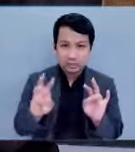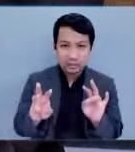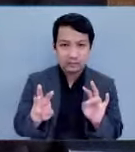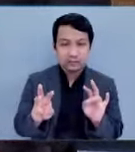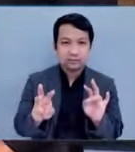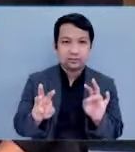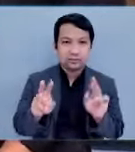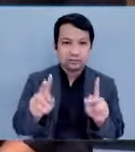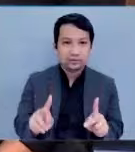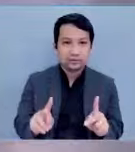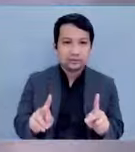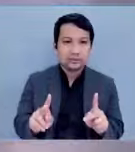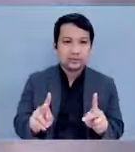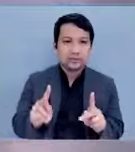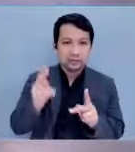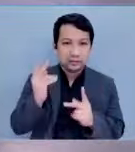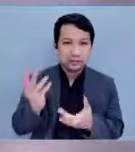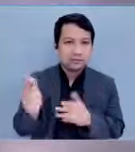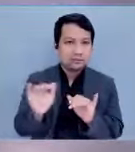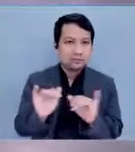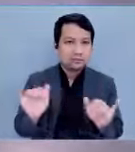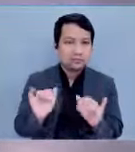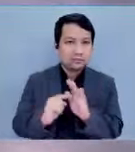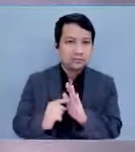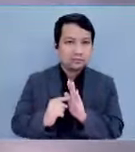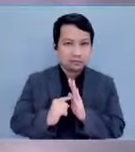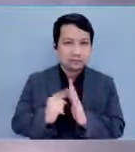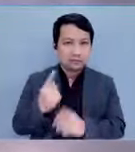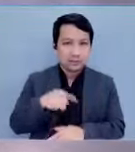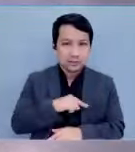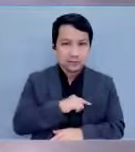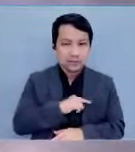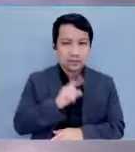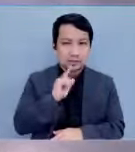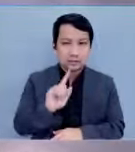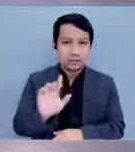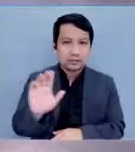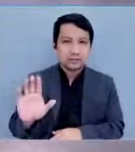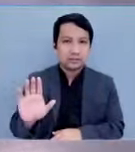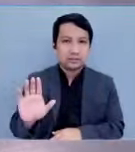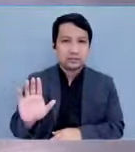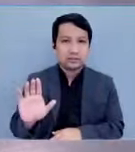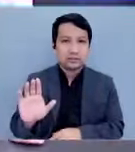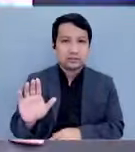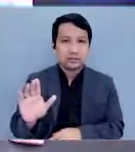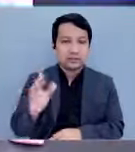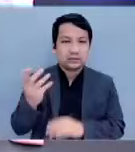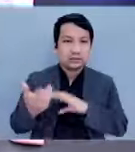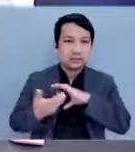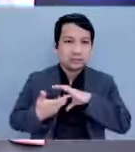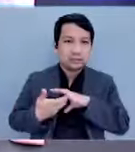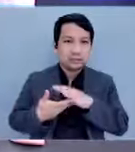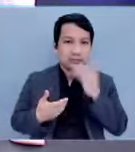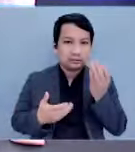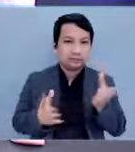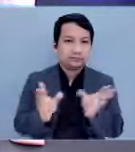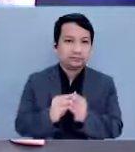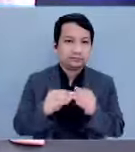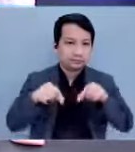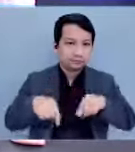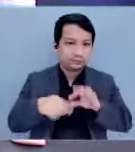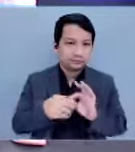kayo? Mas marami pa po. Kung ano po yung requirements sa amin ng aming pong mga clients po namin, kailangan po nila ng